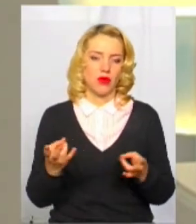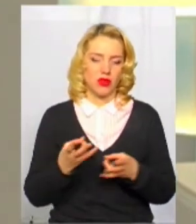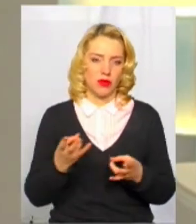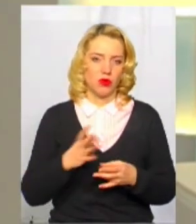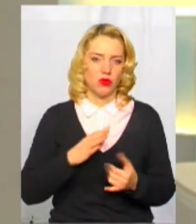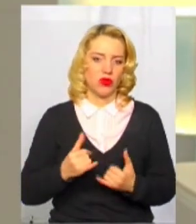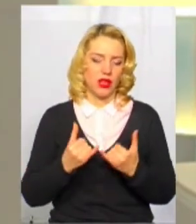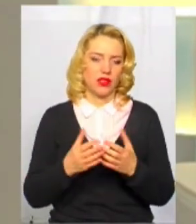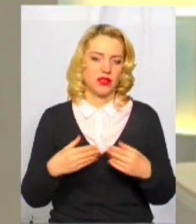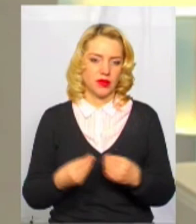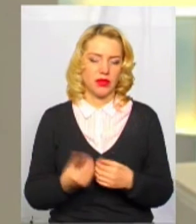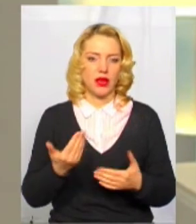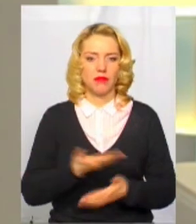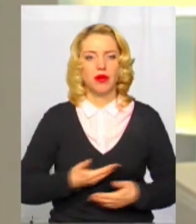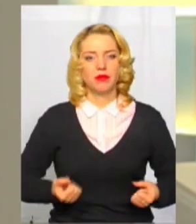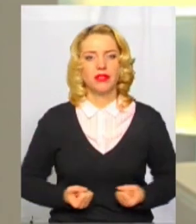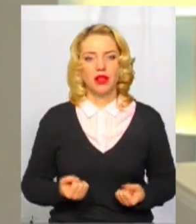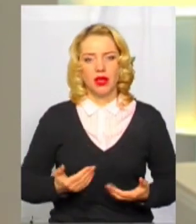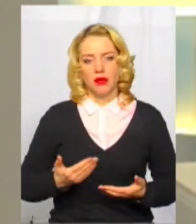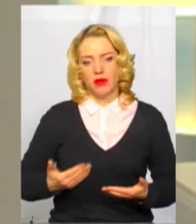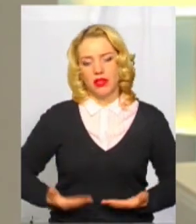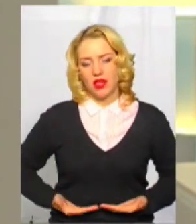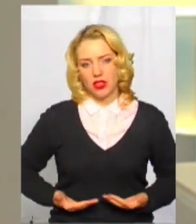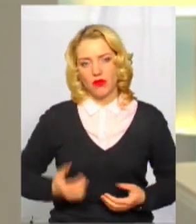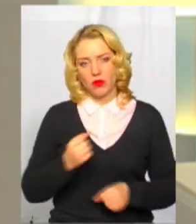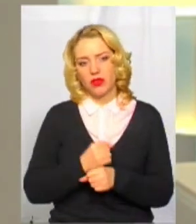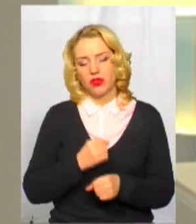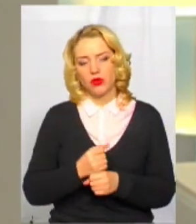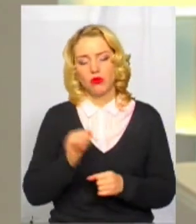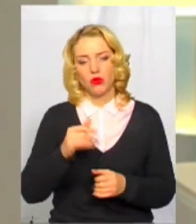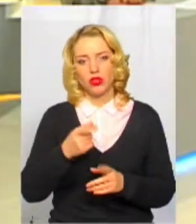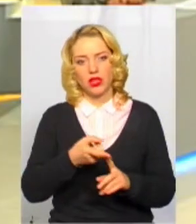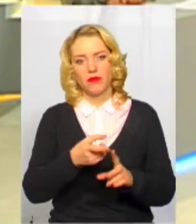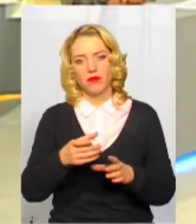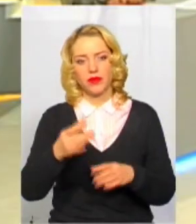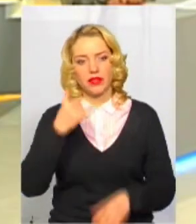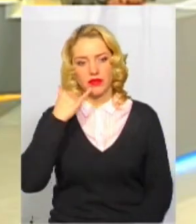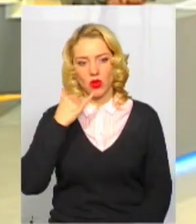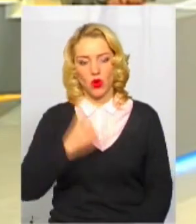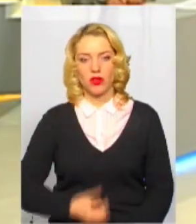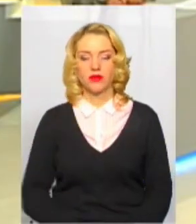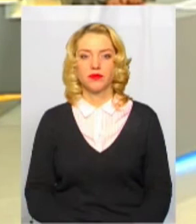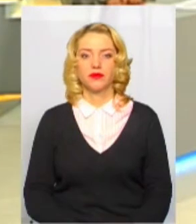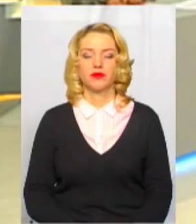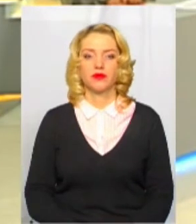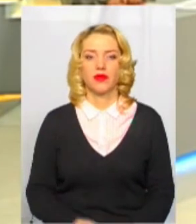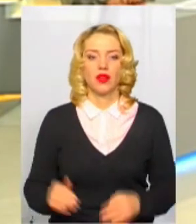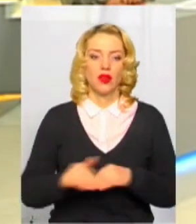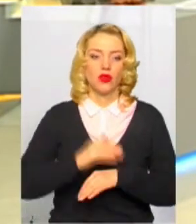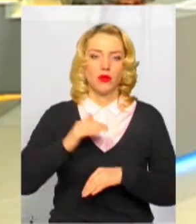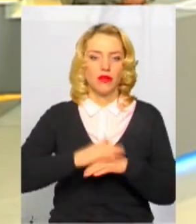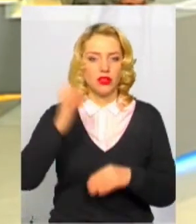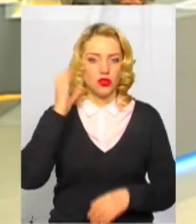ми працюємо наживо, і ви можете долучатися до розмови телефоном. Якраз маємо дзвінок. Добрий вечір, слухаємо